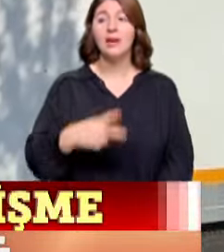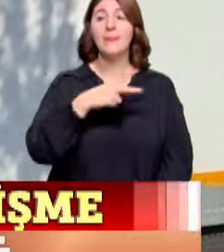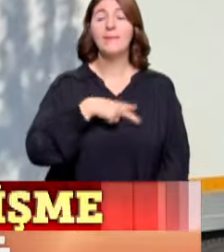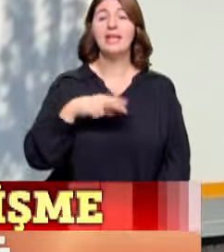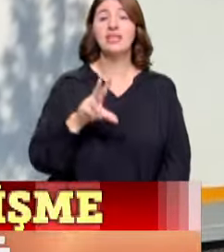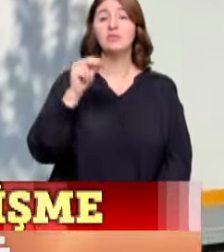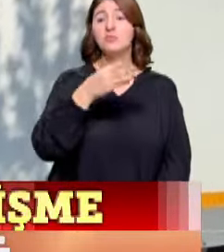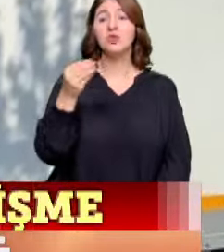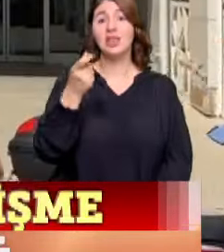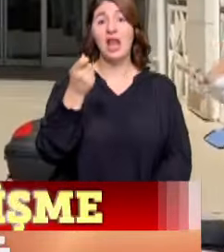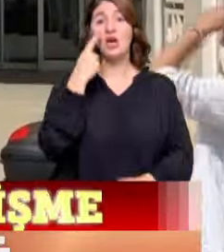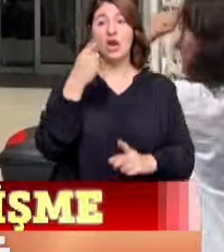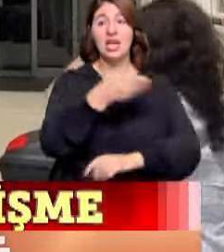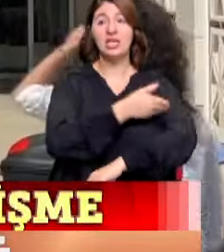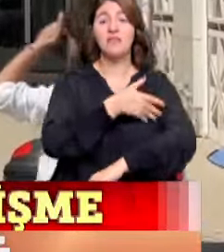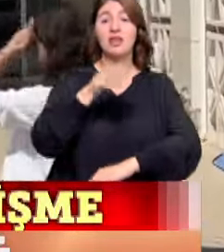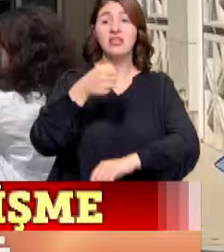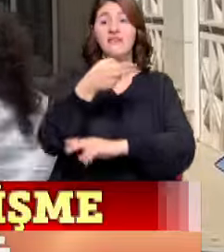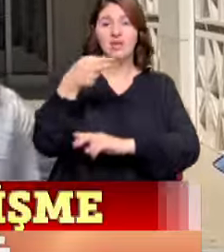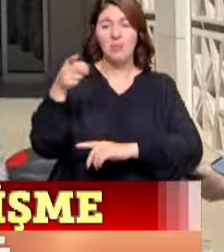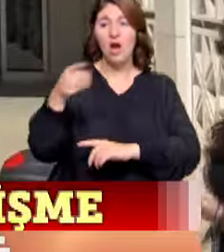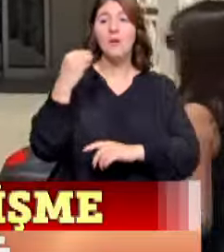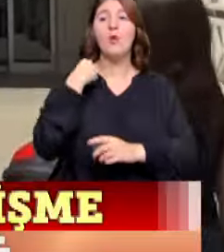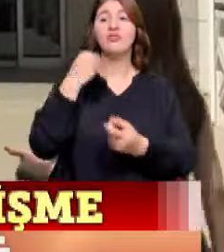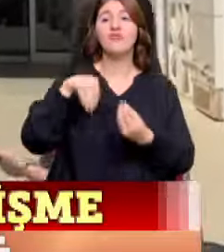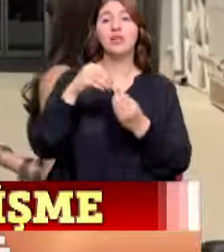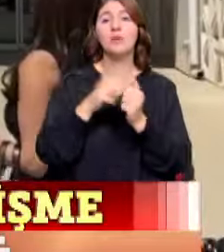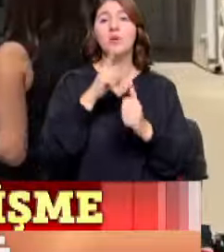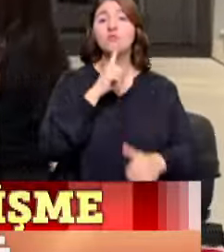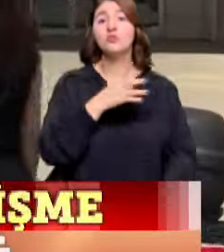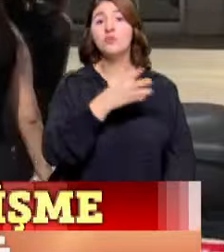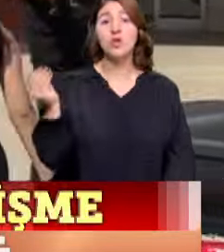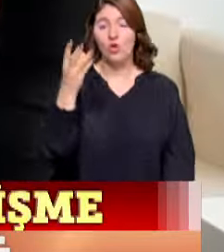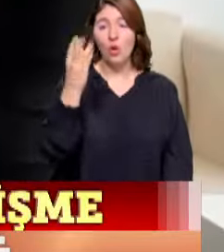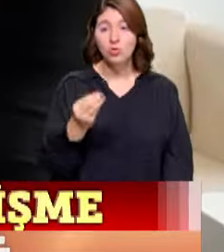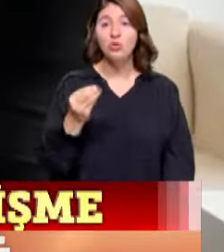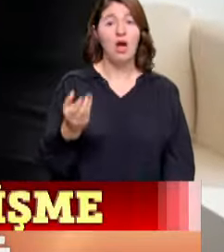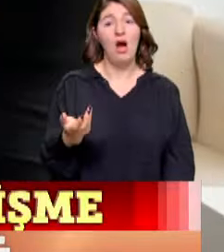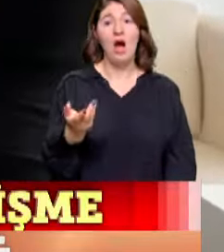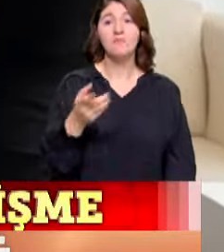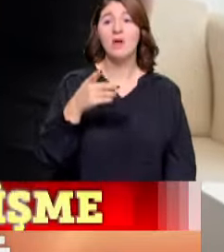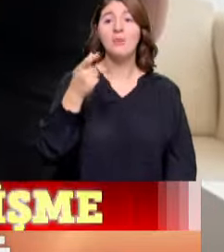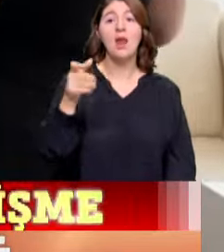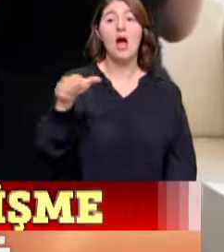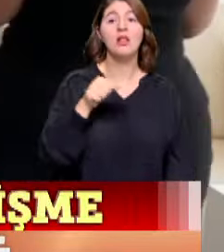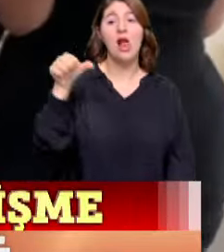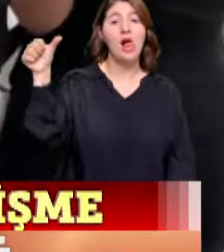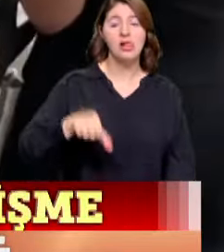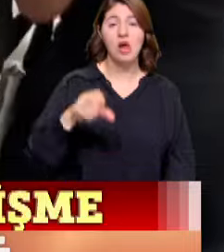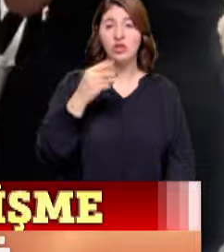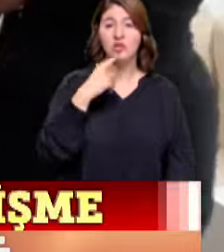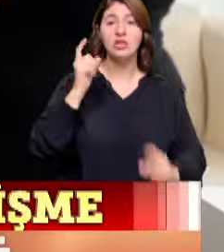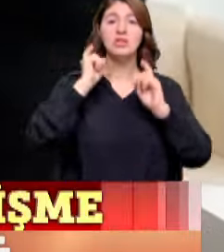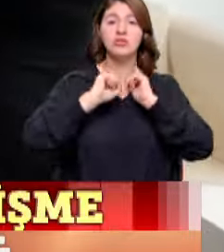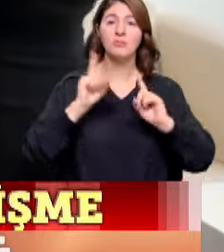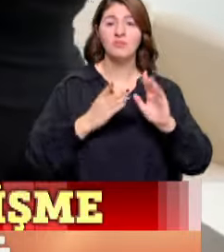Belediyenin 70 milyon lira karşılığında hizmet aldığı firma borcun faiziyle birlikte 100 milyona ulaştığını ancak tahsil edilemediğini belirterek